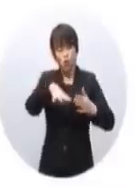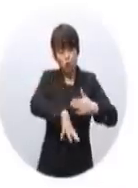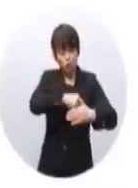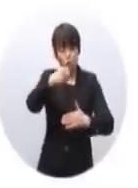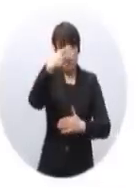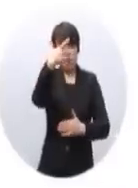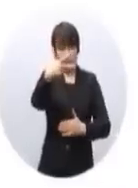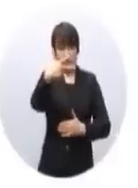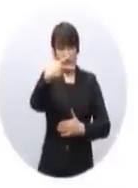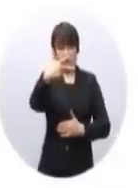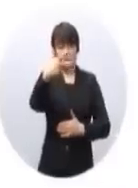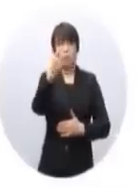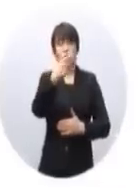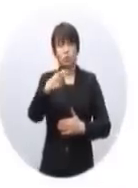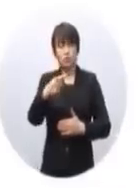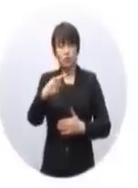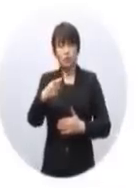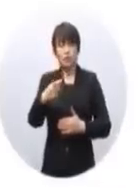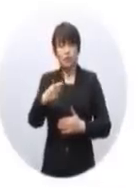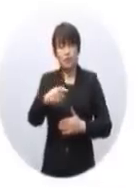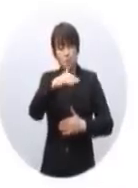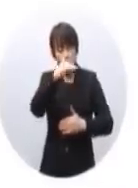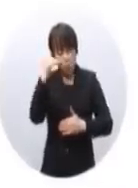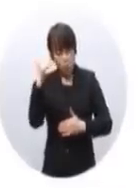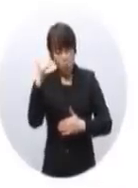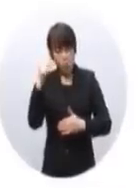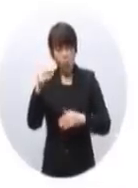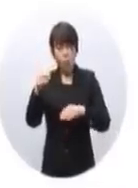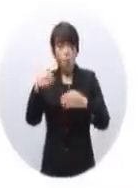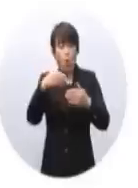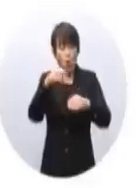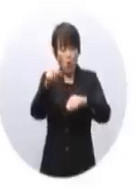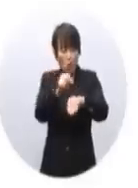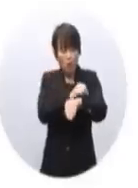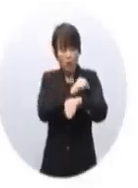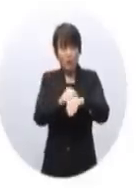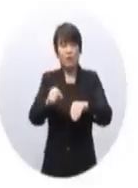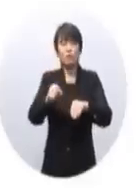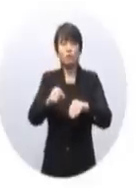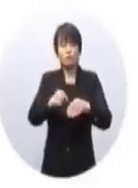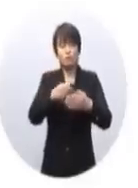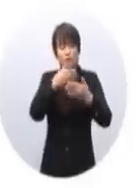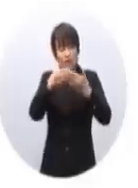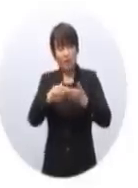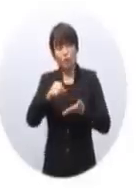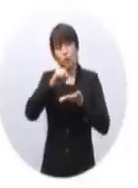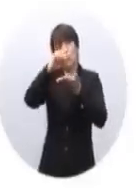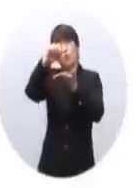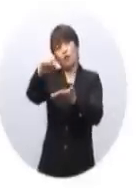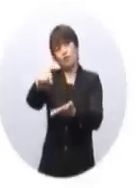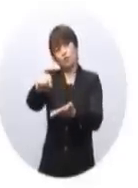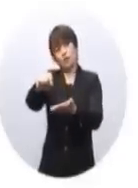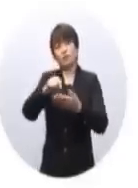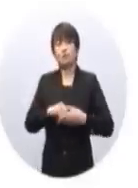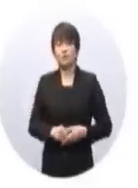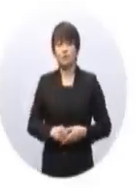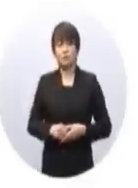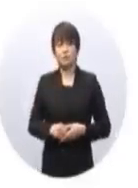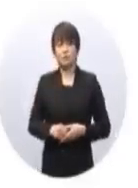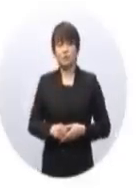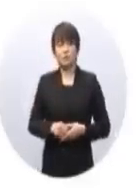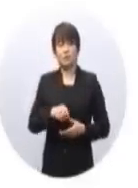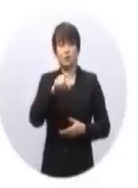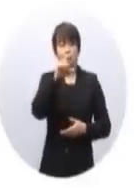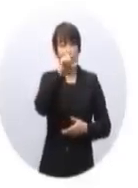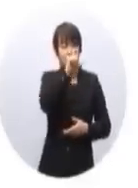7名の方にプレミアム感たっぷりのオリジナルイラストをプレゼントいたします。 キーワード